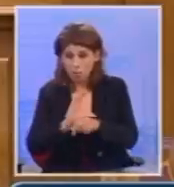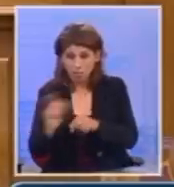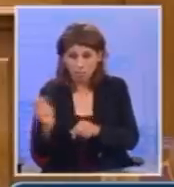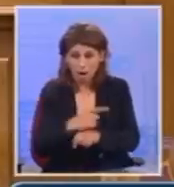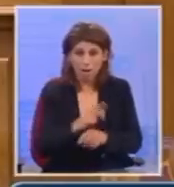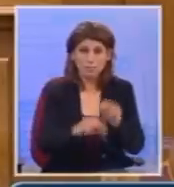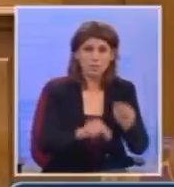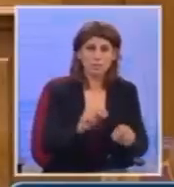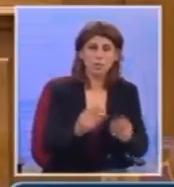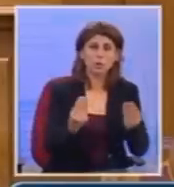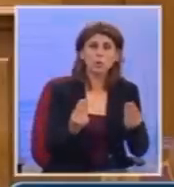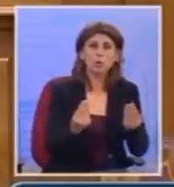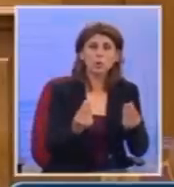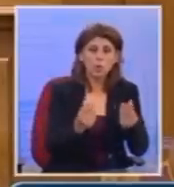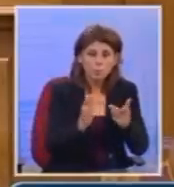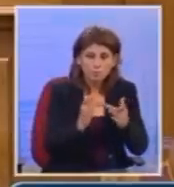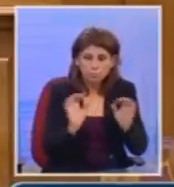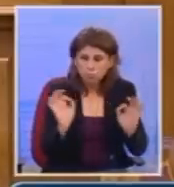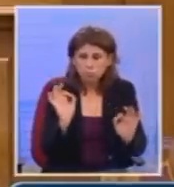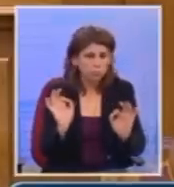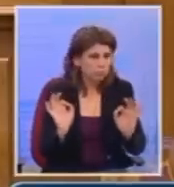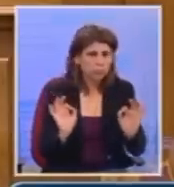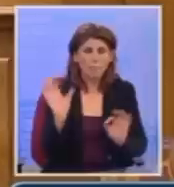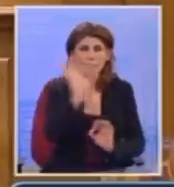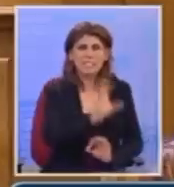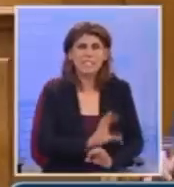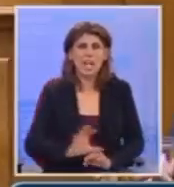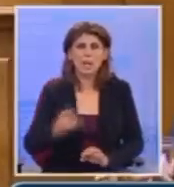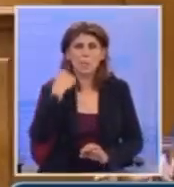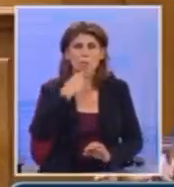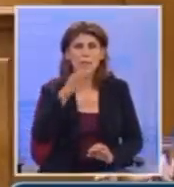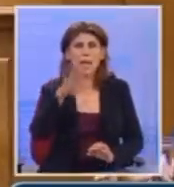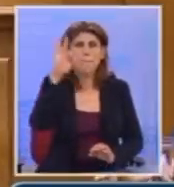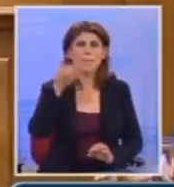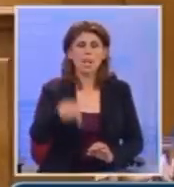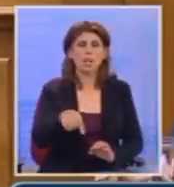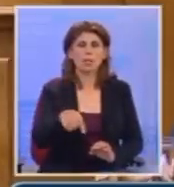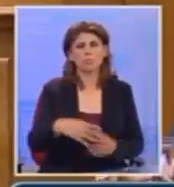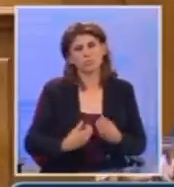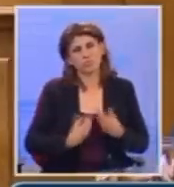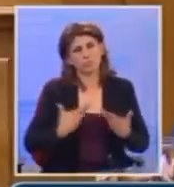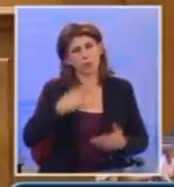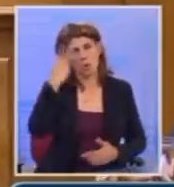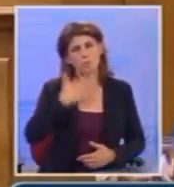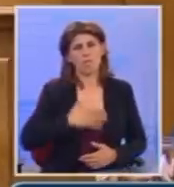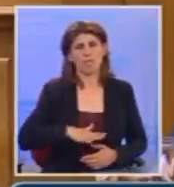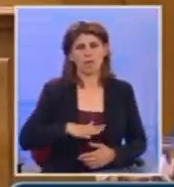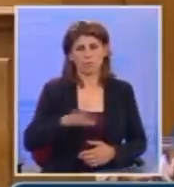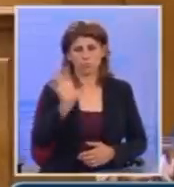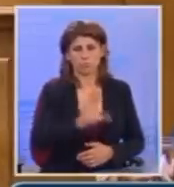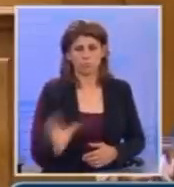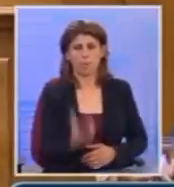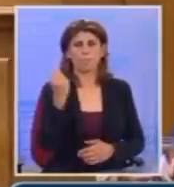ηλεκτρονικά ίχνη και η προσωπική επιλογή του καθενός είναι εκεί στη διάθεση του κάθε ενδιαφερόμενου.